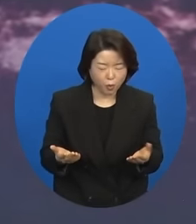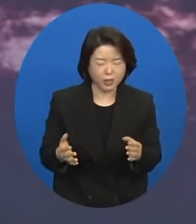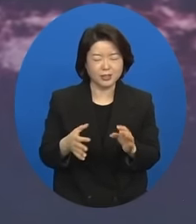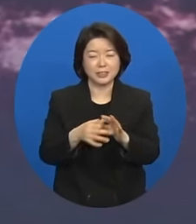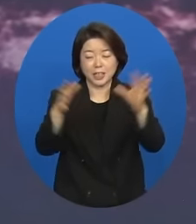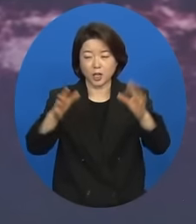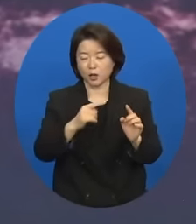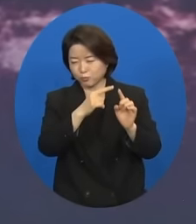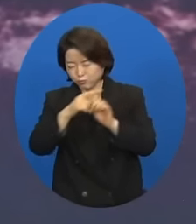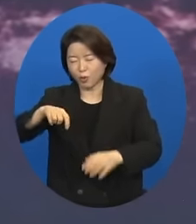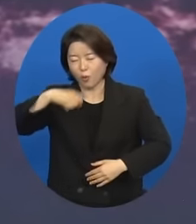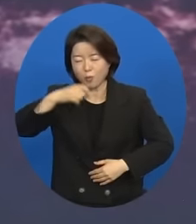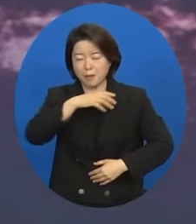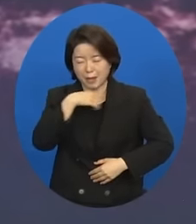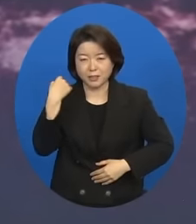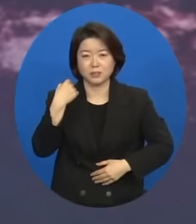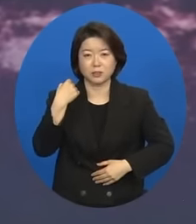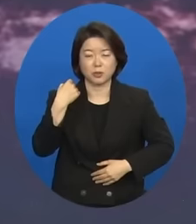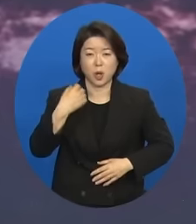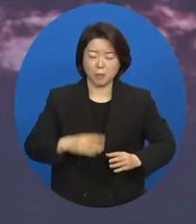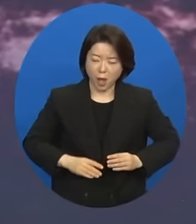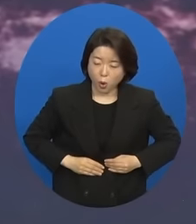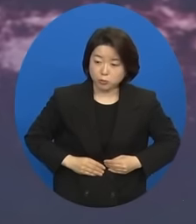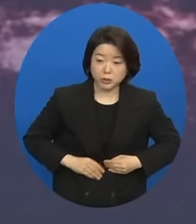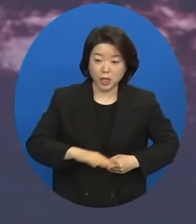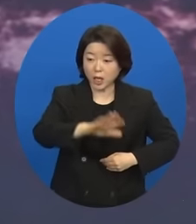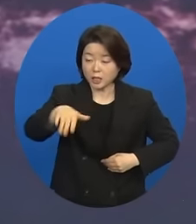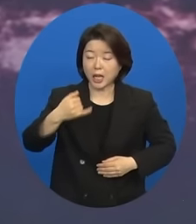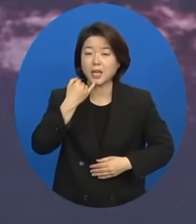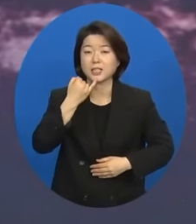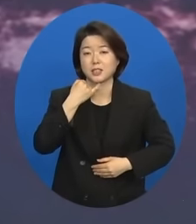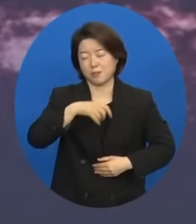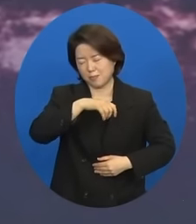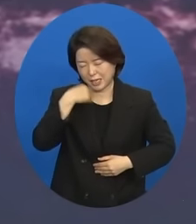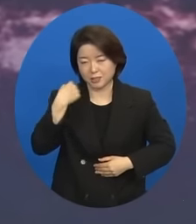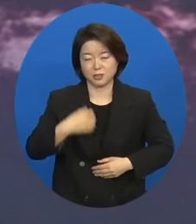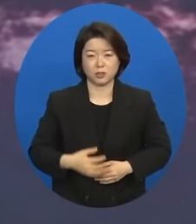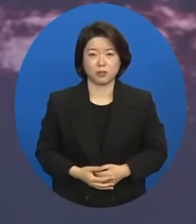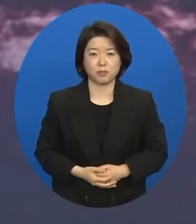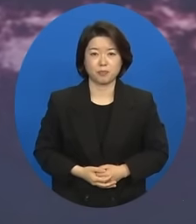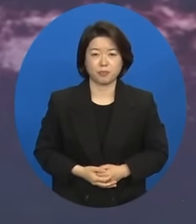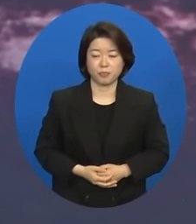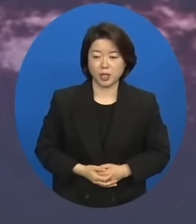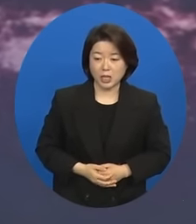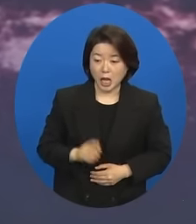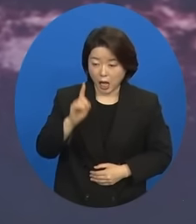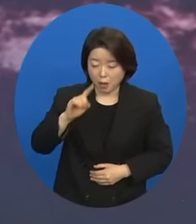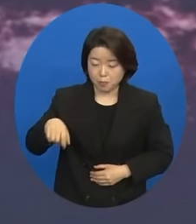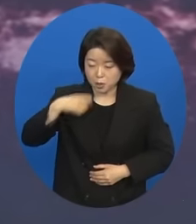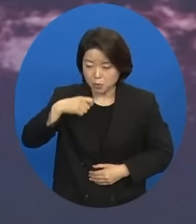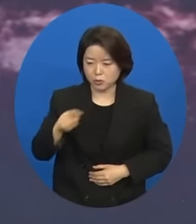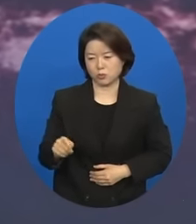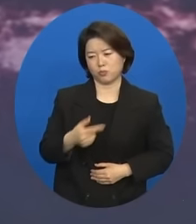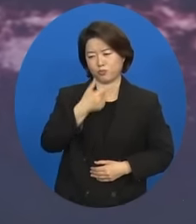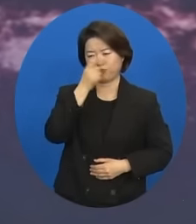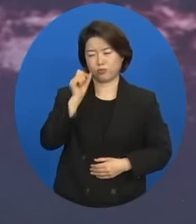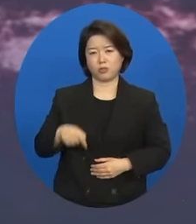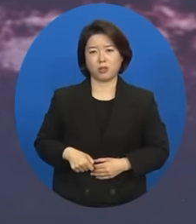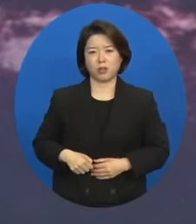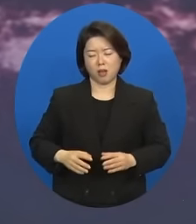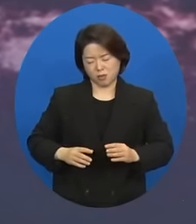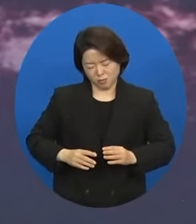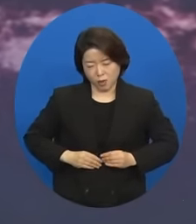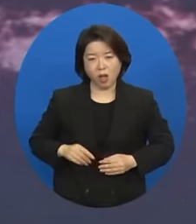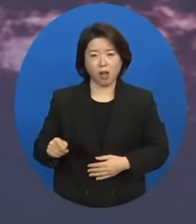무조건 맛있게 되어 있어요 배고프니까 한번 이렇게 음식을 먹는데 음식이 좀 모자랐어요 많이 굶주렸을 그든